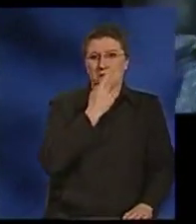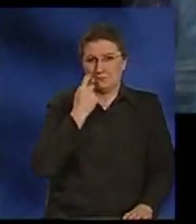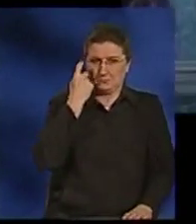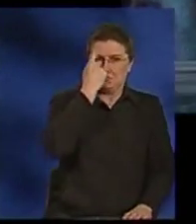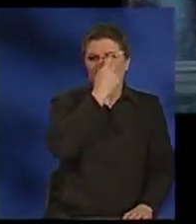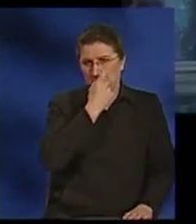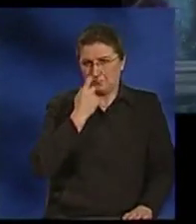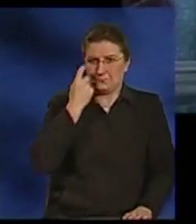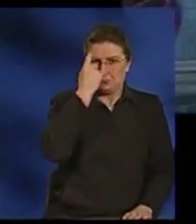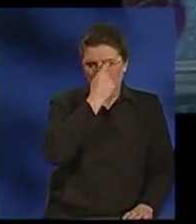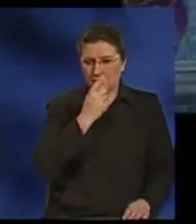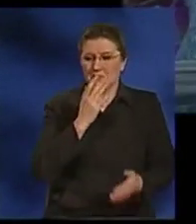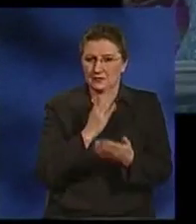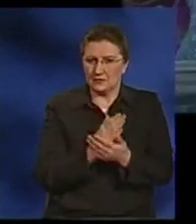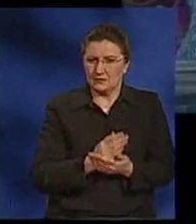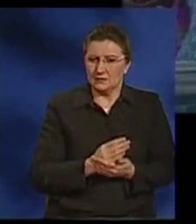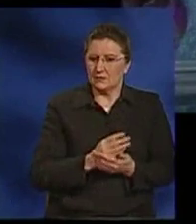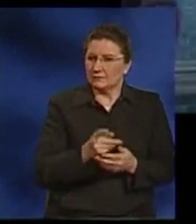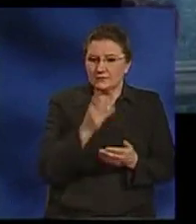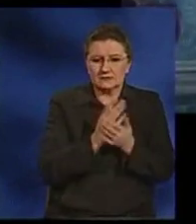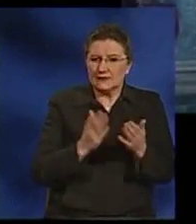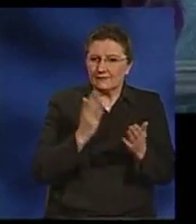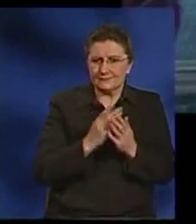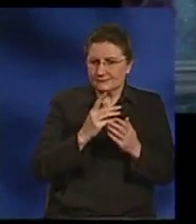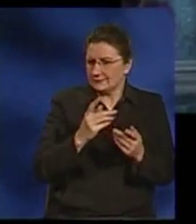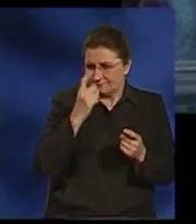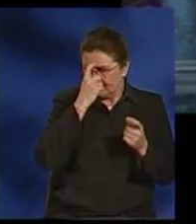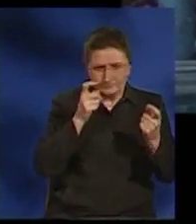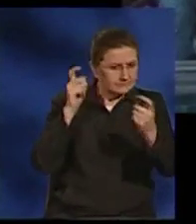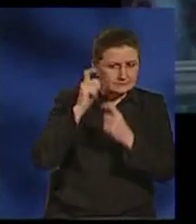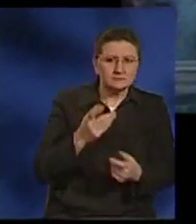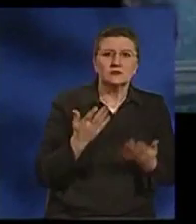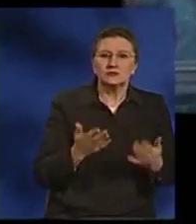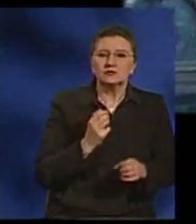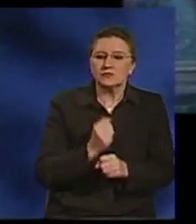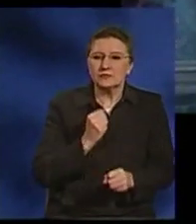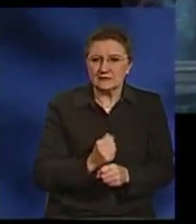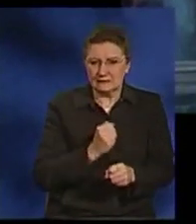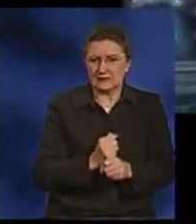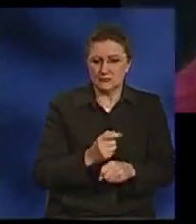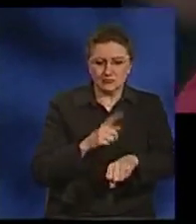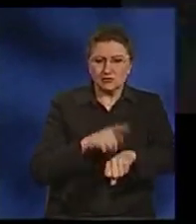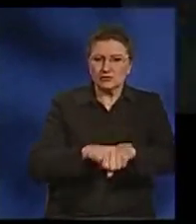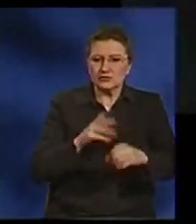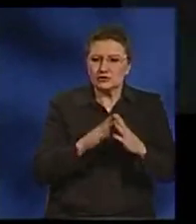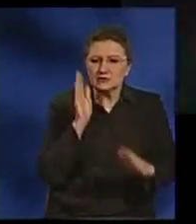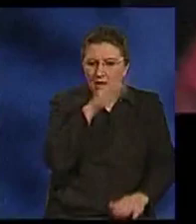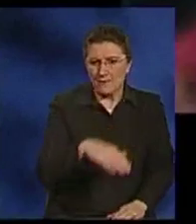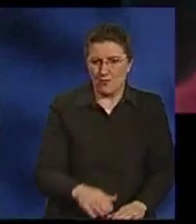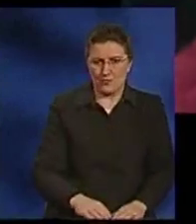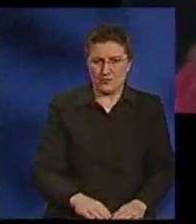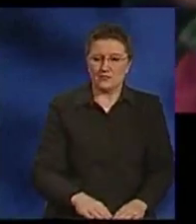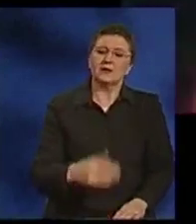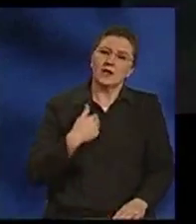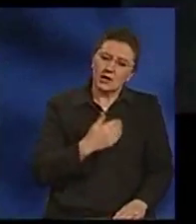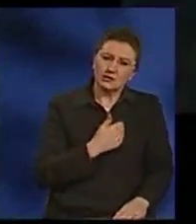Дед, вы совсем спятили Напс, Карбо, совсем помешались Пора идти домой Я хочу повеселиться